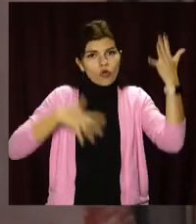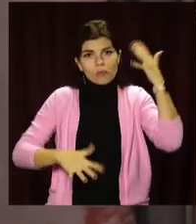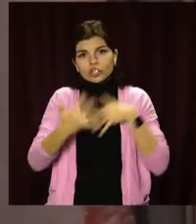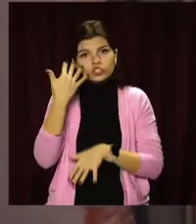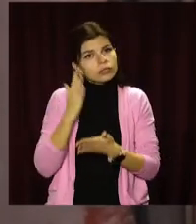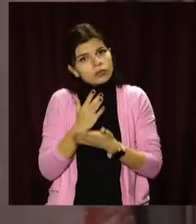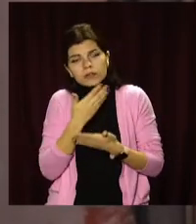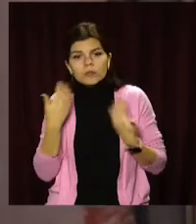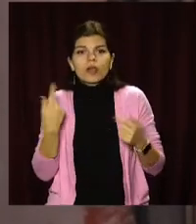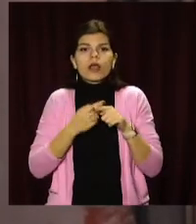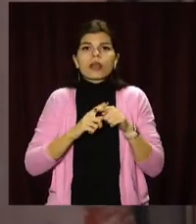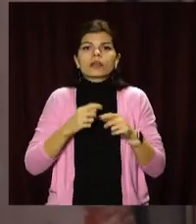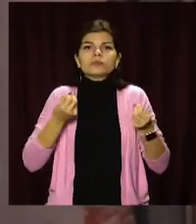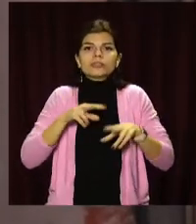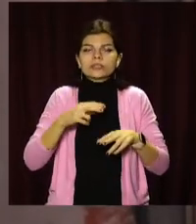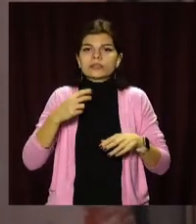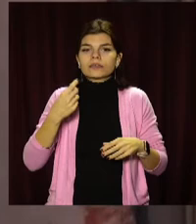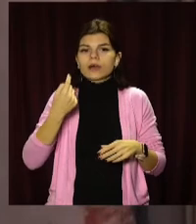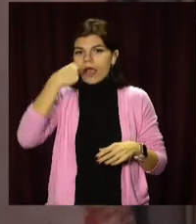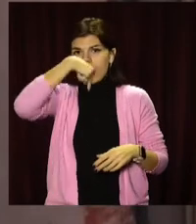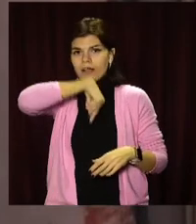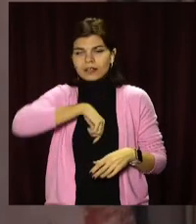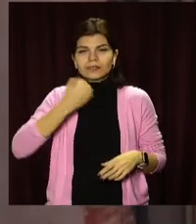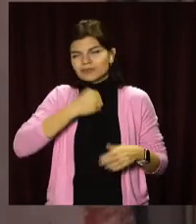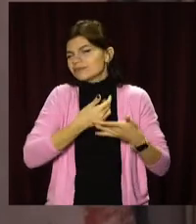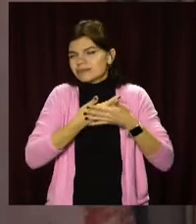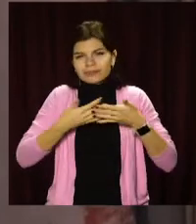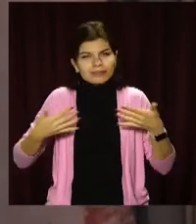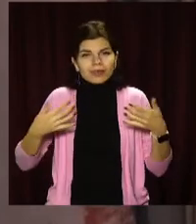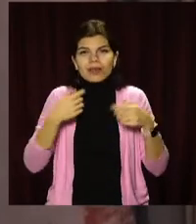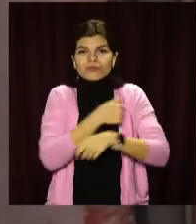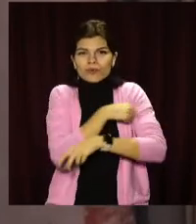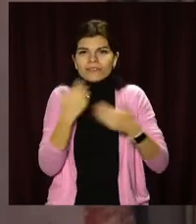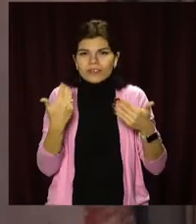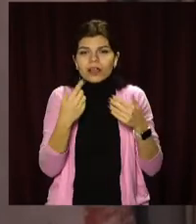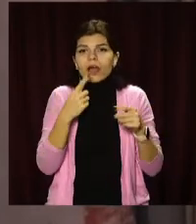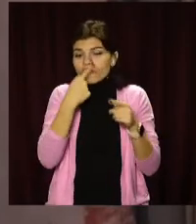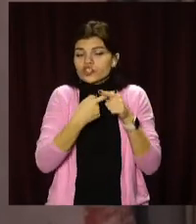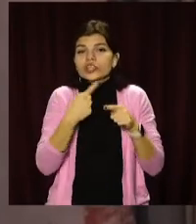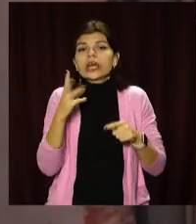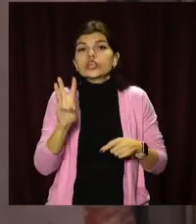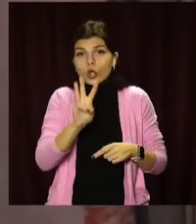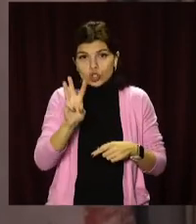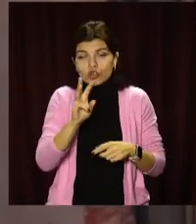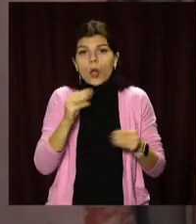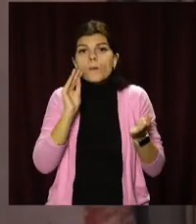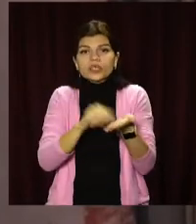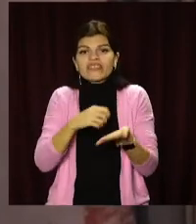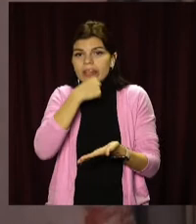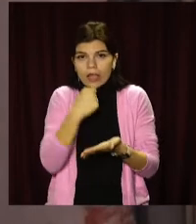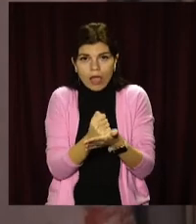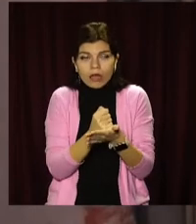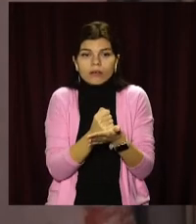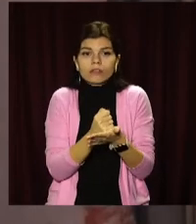будет эндоскопическая стойка, эндоскопическая аппаратура, которая позволит в течение 3 часов поставить диагноз у